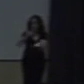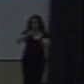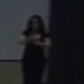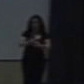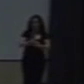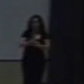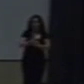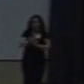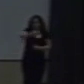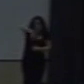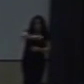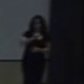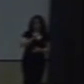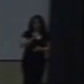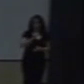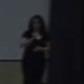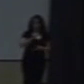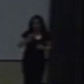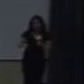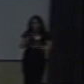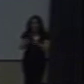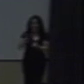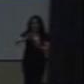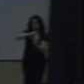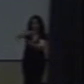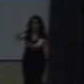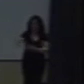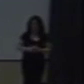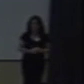completament desapercebuda. Això genera